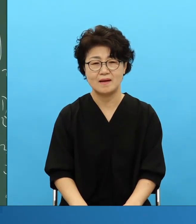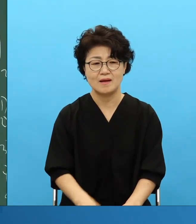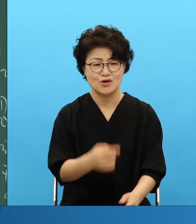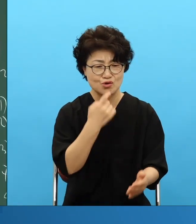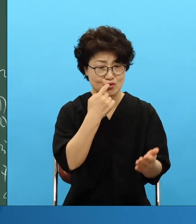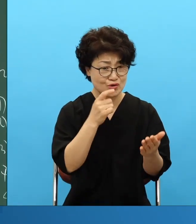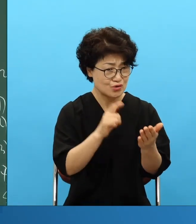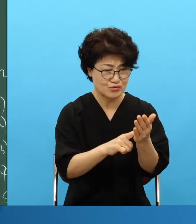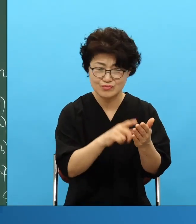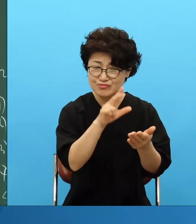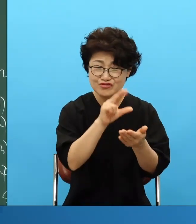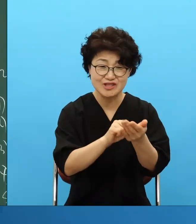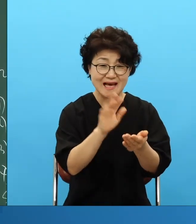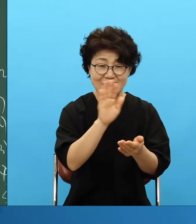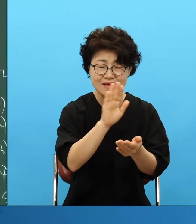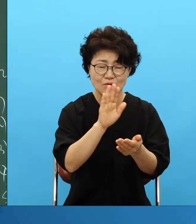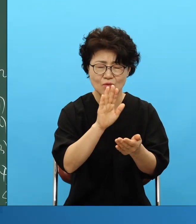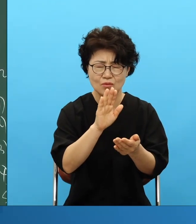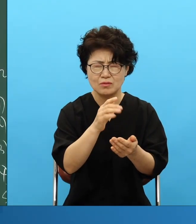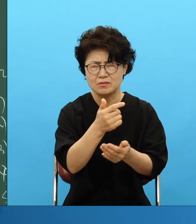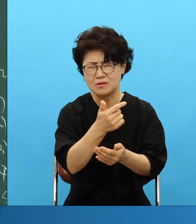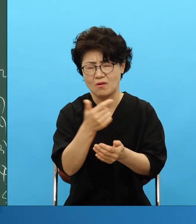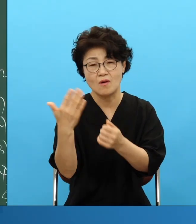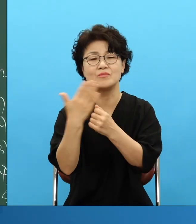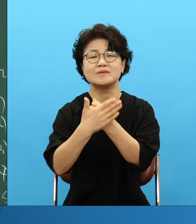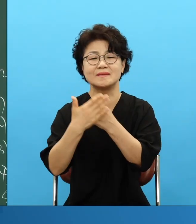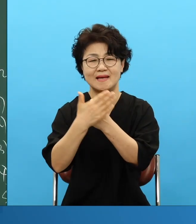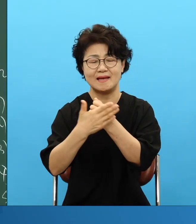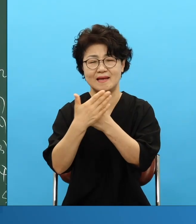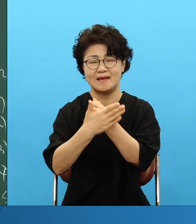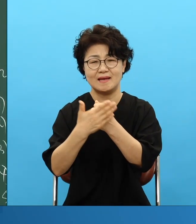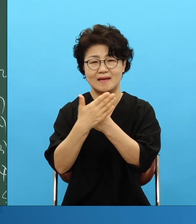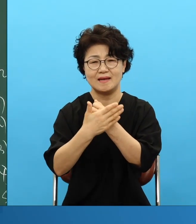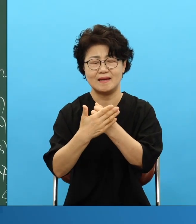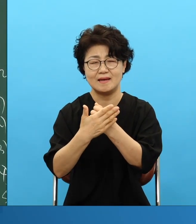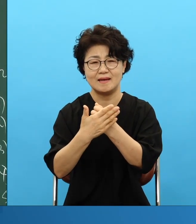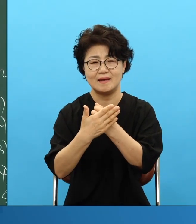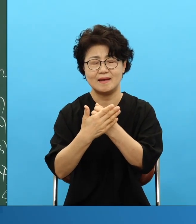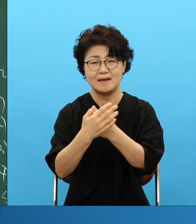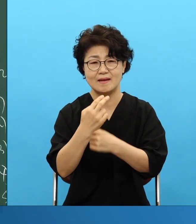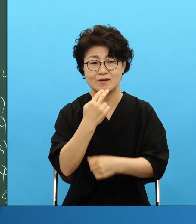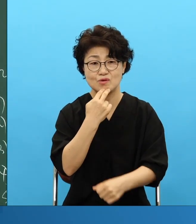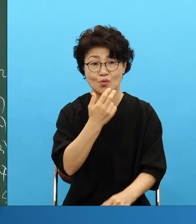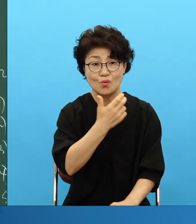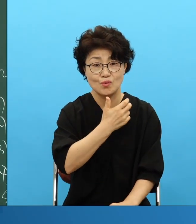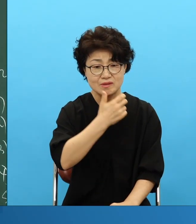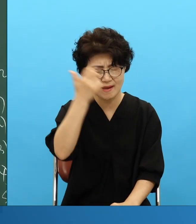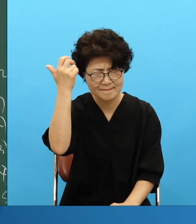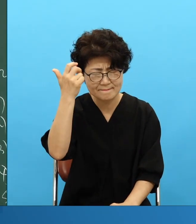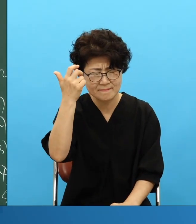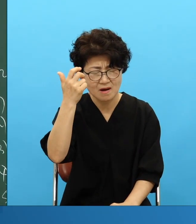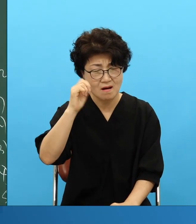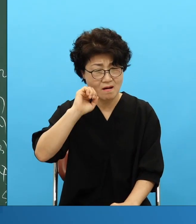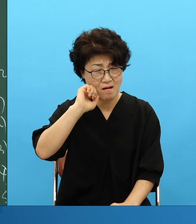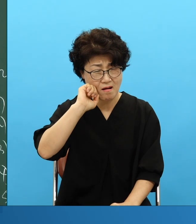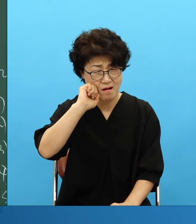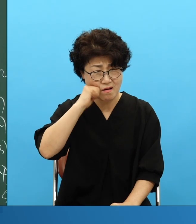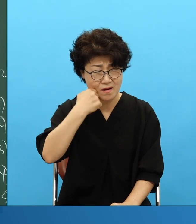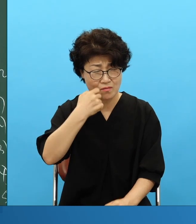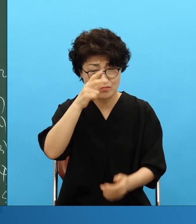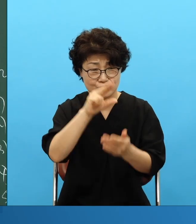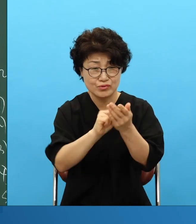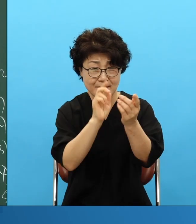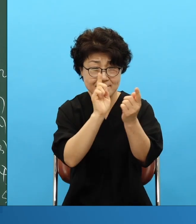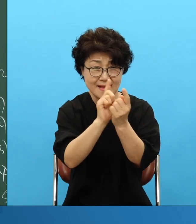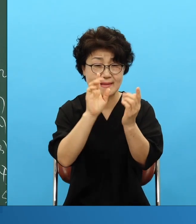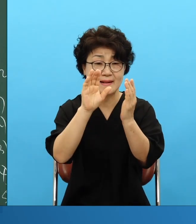just easy, it's amazing grace. 심지어 요셉이 극한 상황에 놓였을 때 이걸 발견해 봅니다. And when Joseph was in a very critical situation,